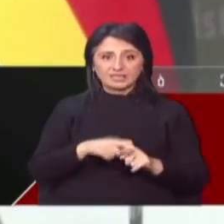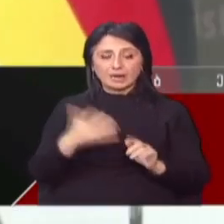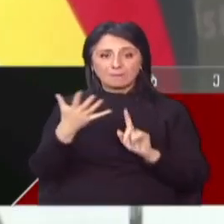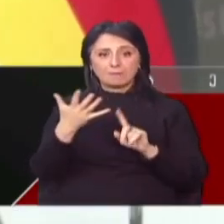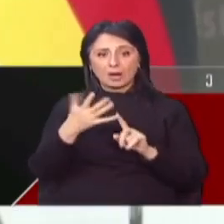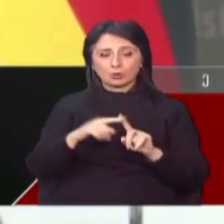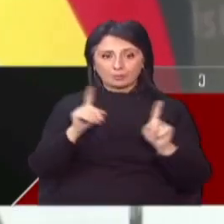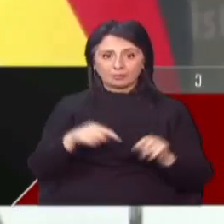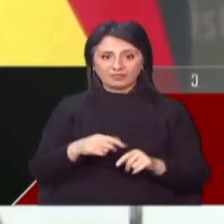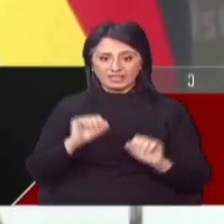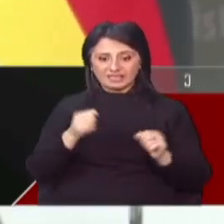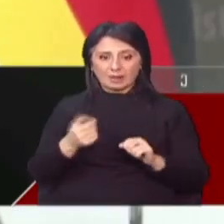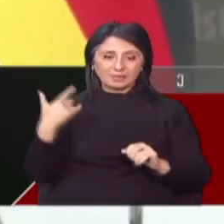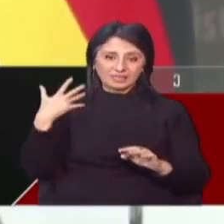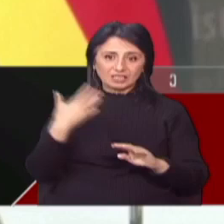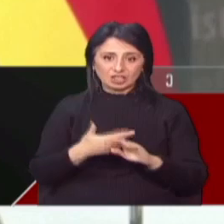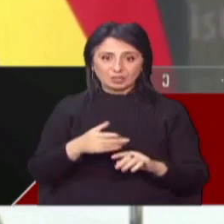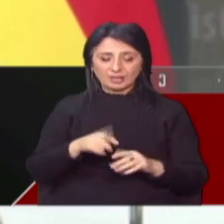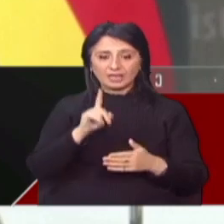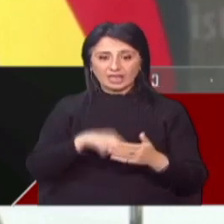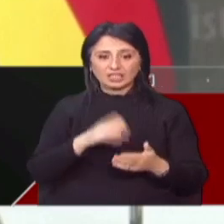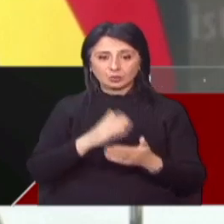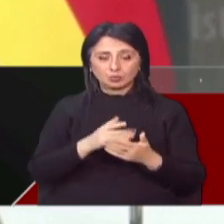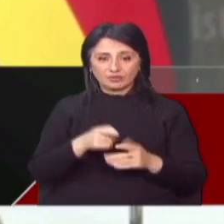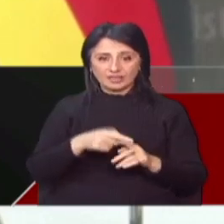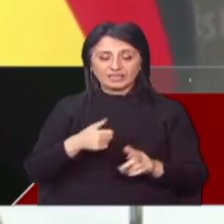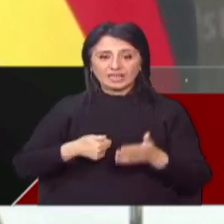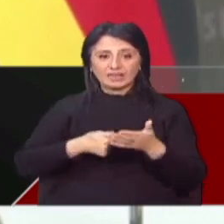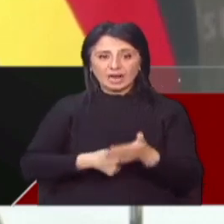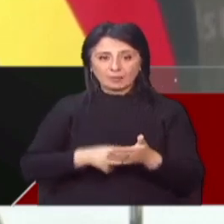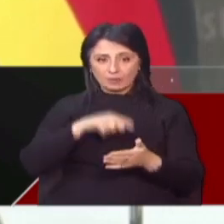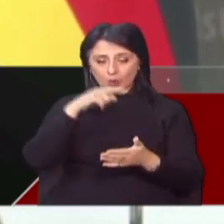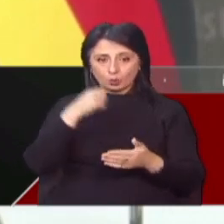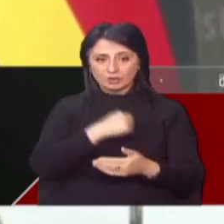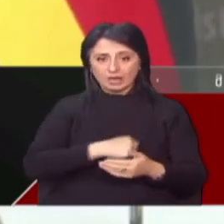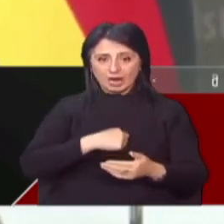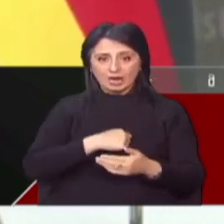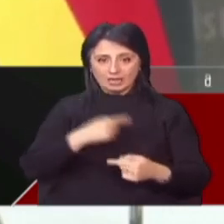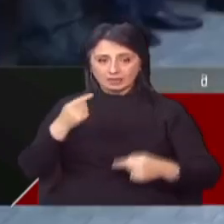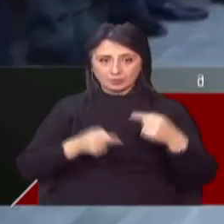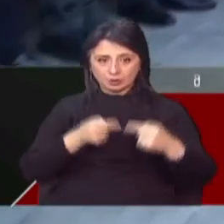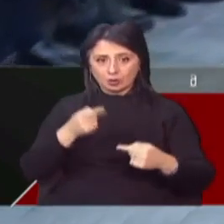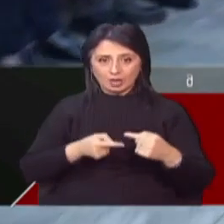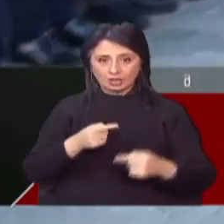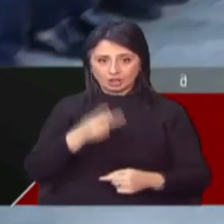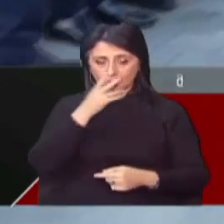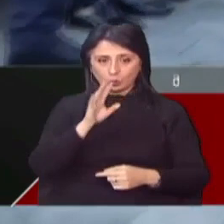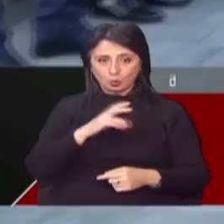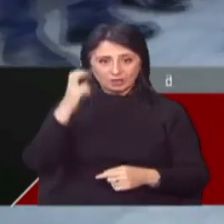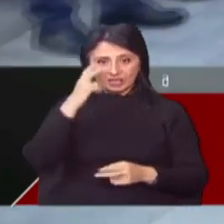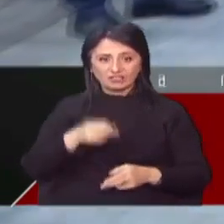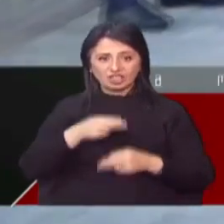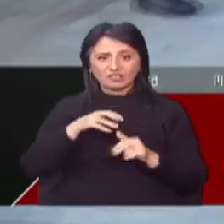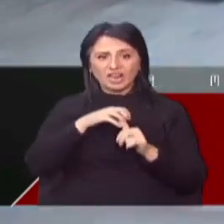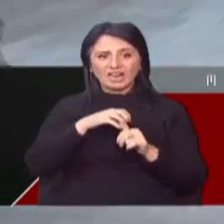მეხუთე პაკეტი გასული ზამთრის შემდეგ და დარწმუნებული ვარ, რომ ის დაგეხმარებათ რუსეთის აგრესიასთან ბრძოლაში. მიუხედავად კიევში